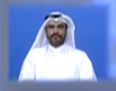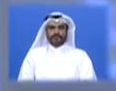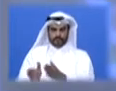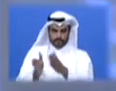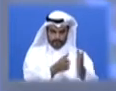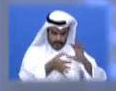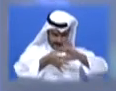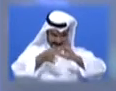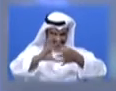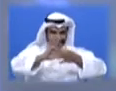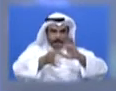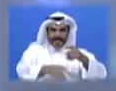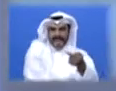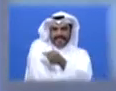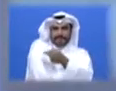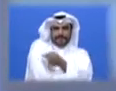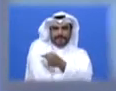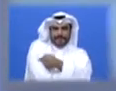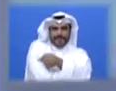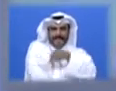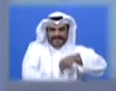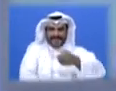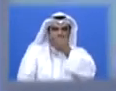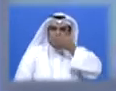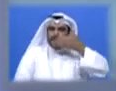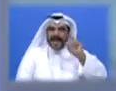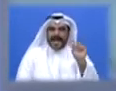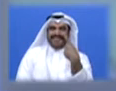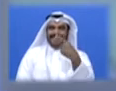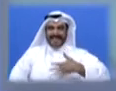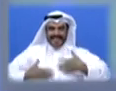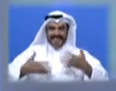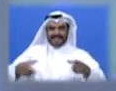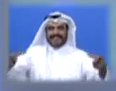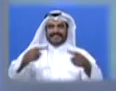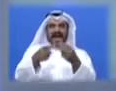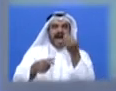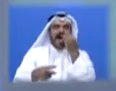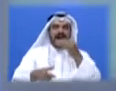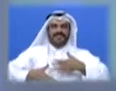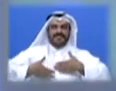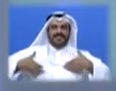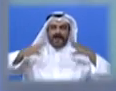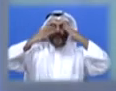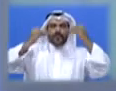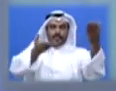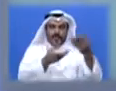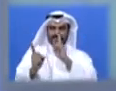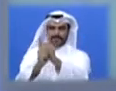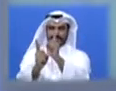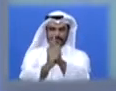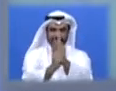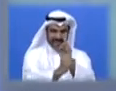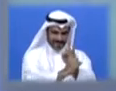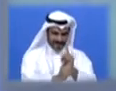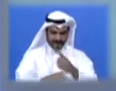أقامت الجمعية الطبية الكويتية غبقة رمضانية بحضور وزير الصحة الدكتور علي سعد العبيدي وعدد كبير من المهتمين